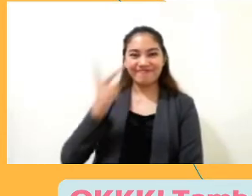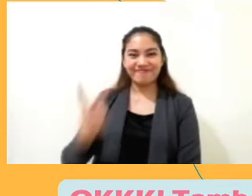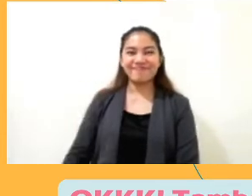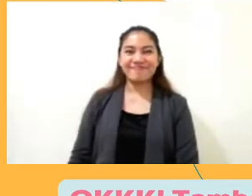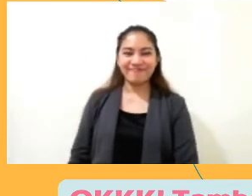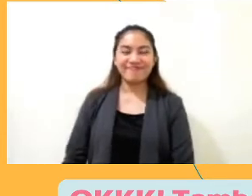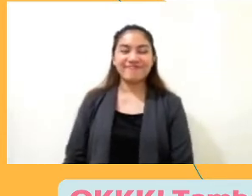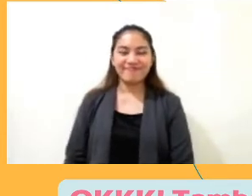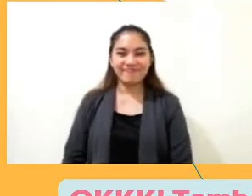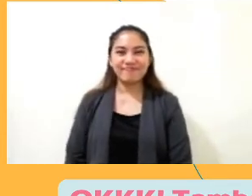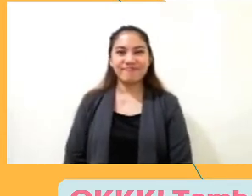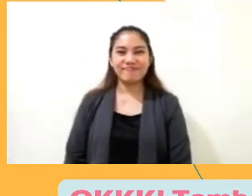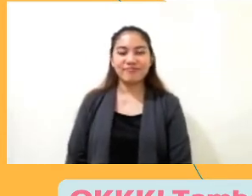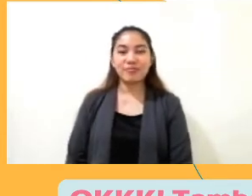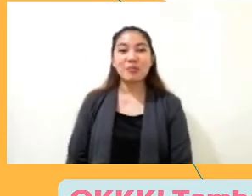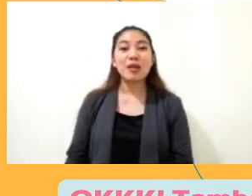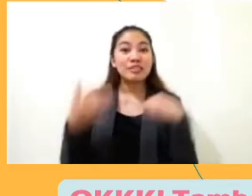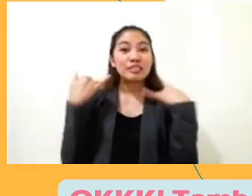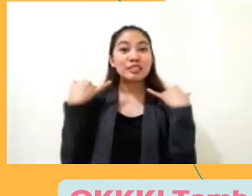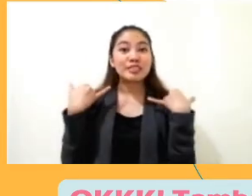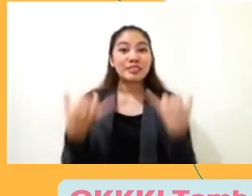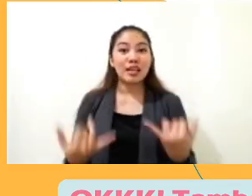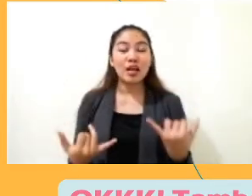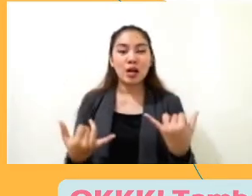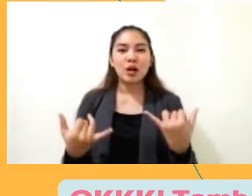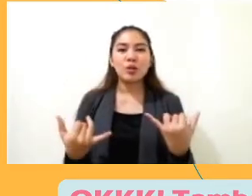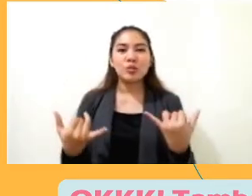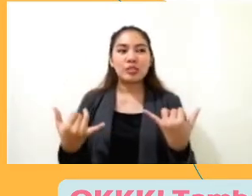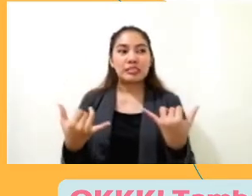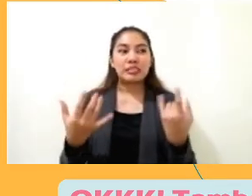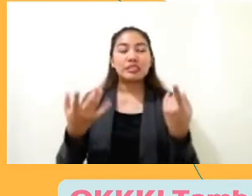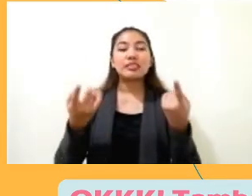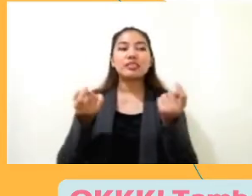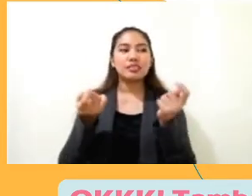Ayun. Ngayon, subukan ko na